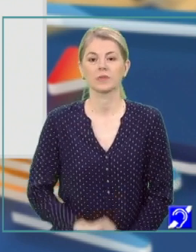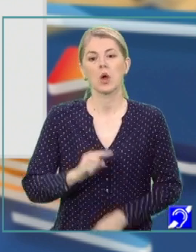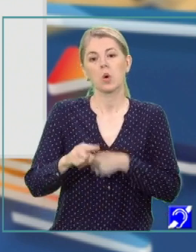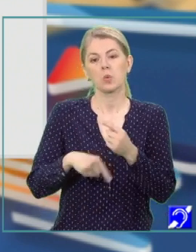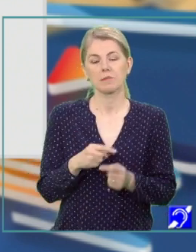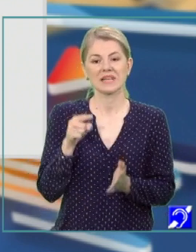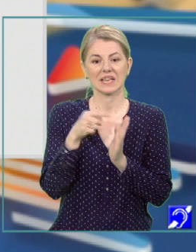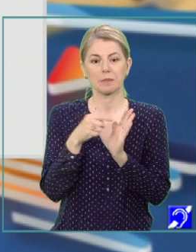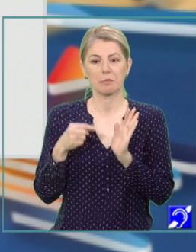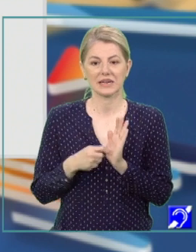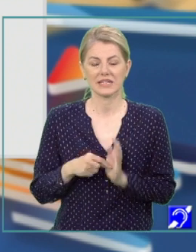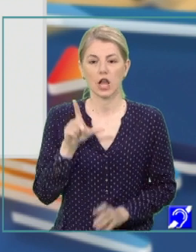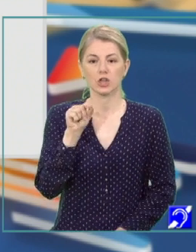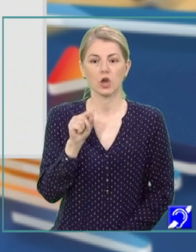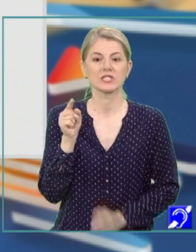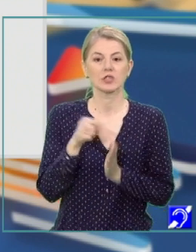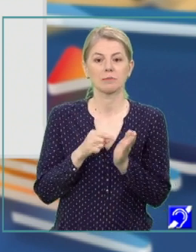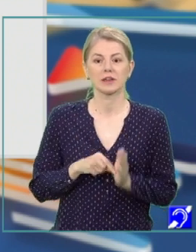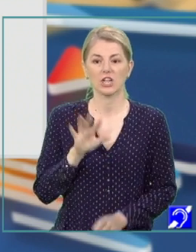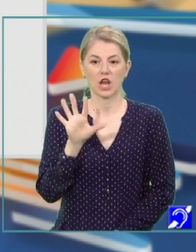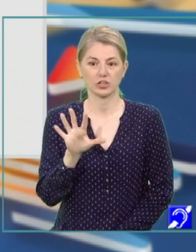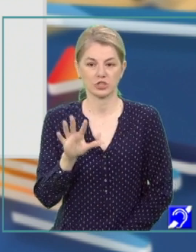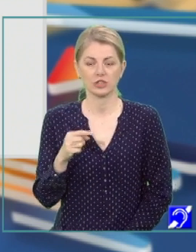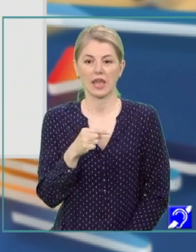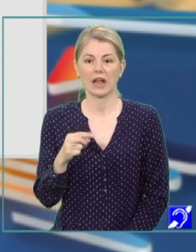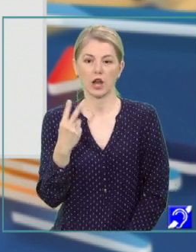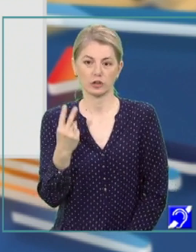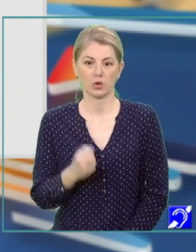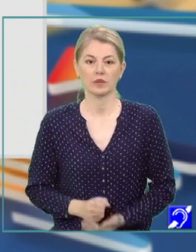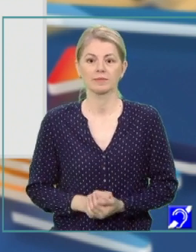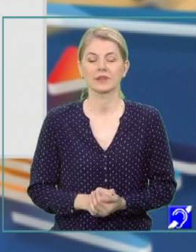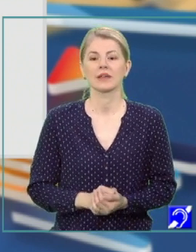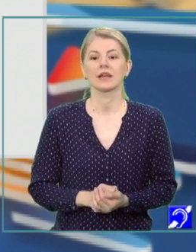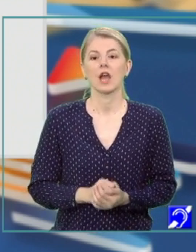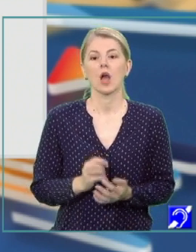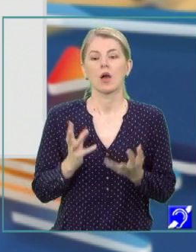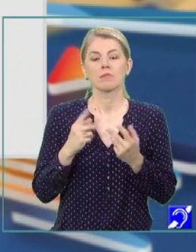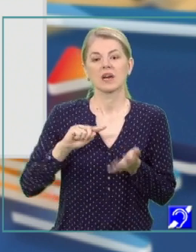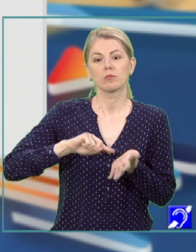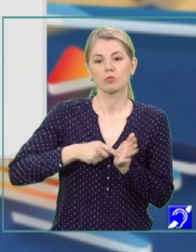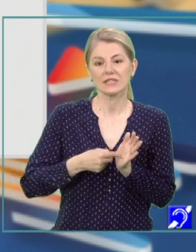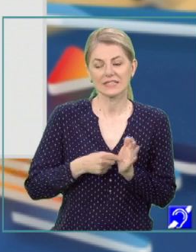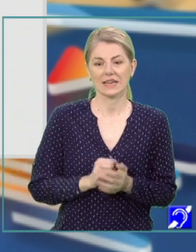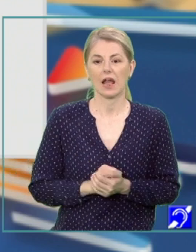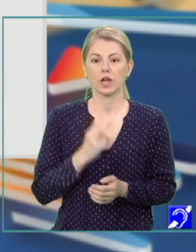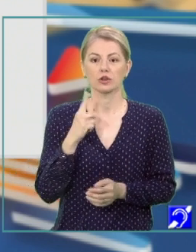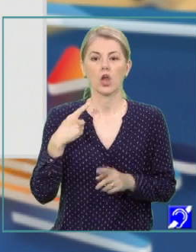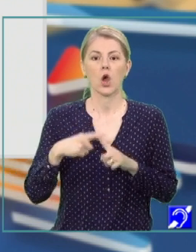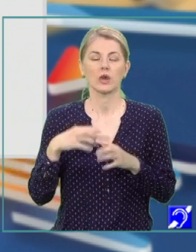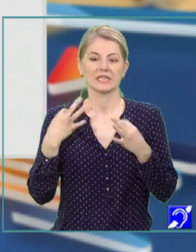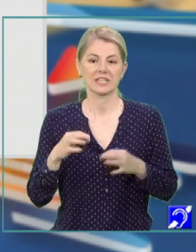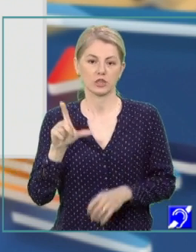urmează împărțirea, 20 împărțit la 5, 2, operația de înmulțire, 2 ori 10, 20